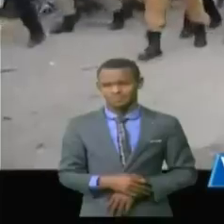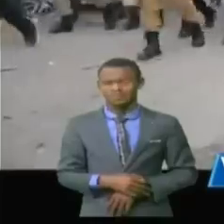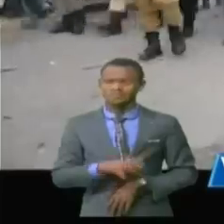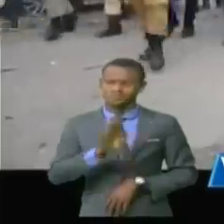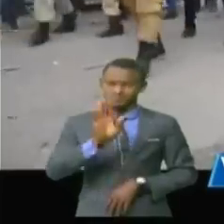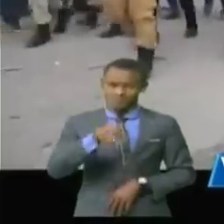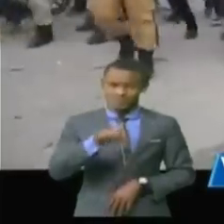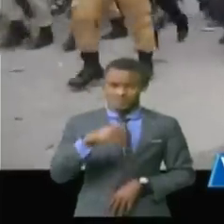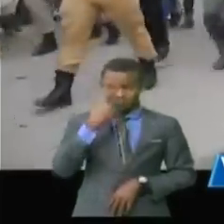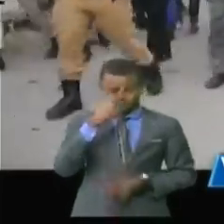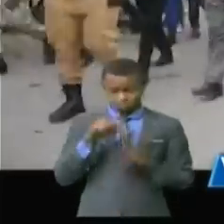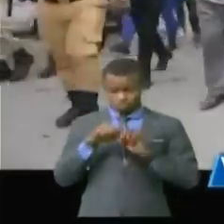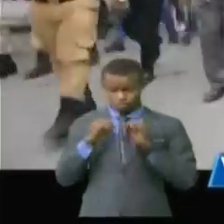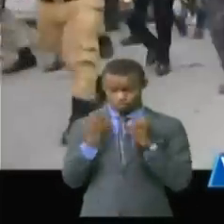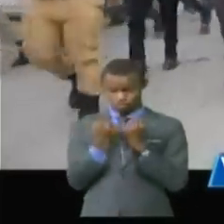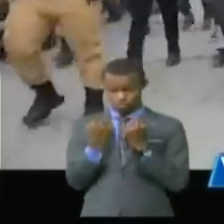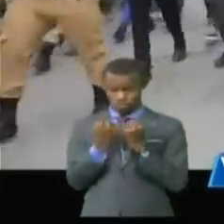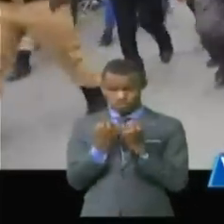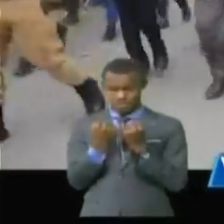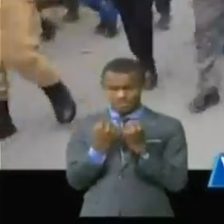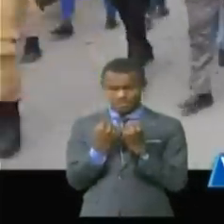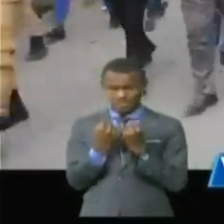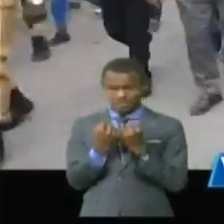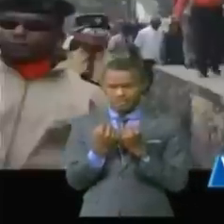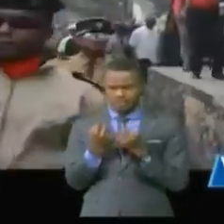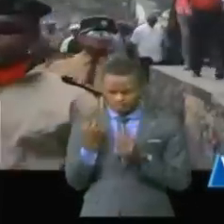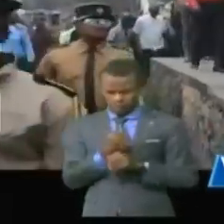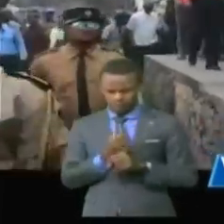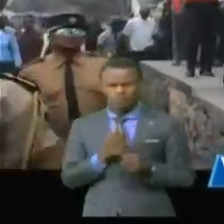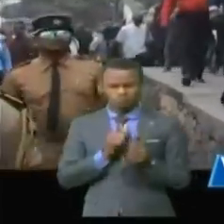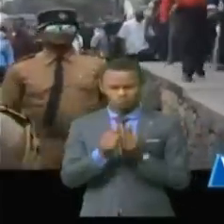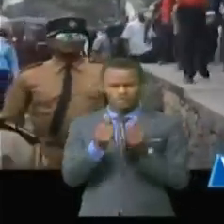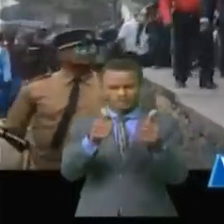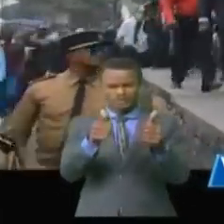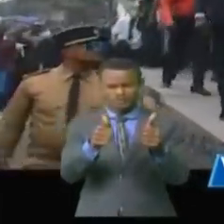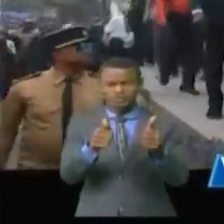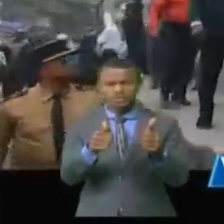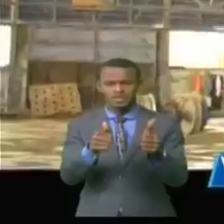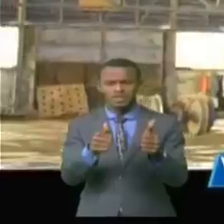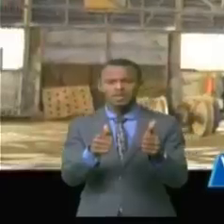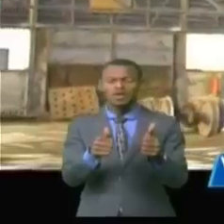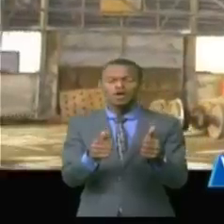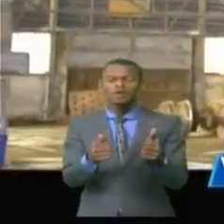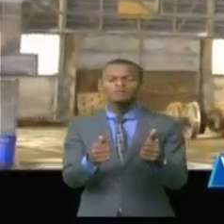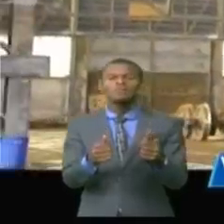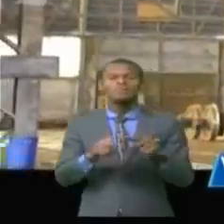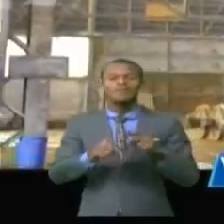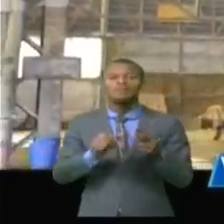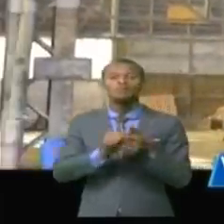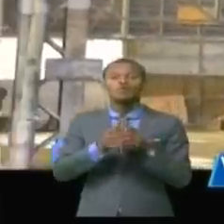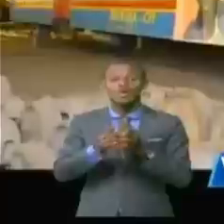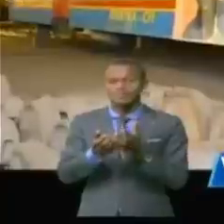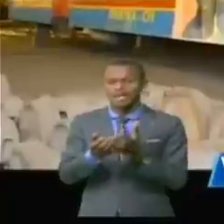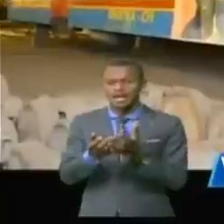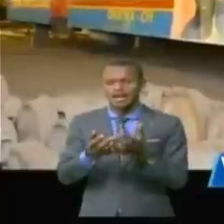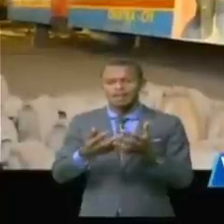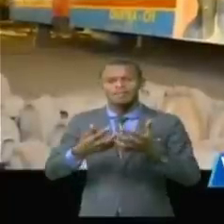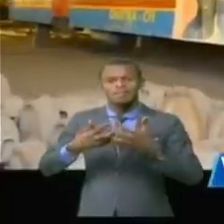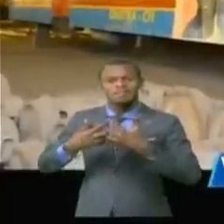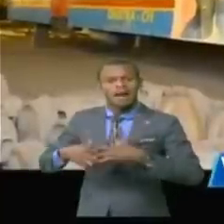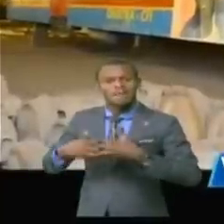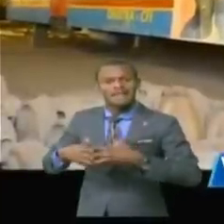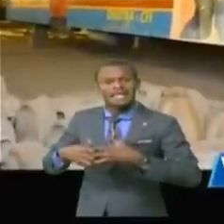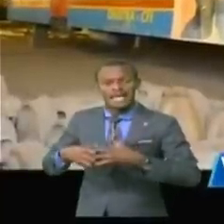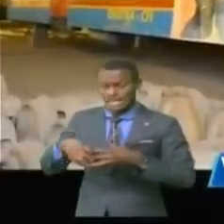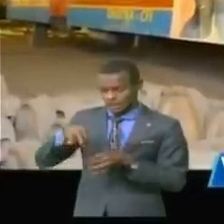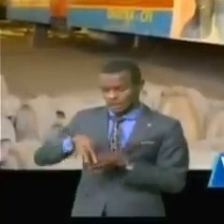en place d'un programme cohérent et réaliste en vue de booster les processus de la réhabilitation des outils de production pour relancer efficacement toutes